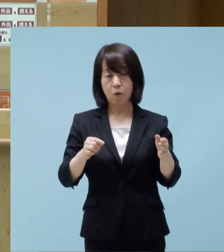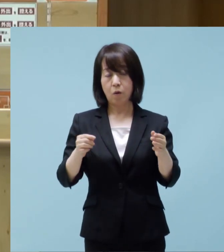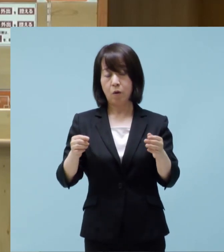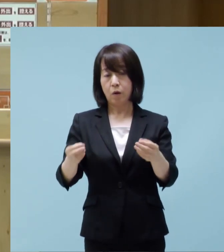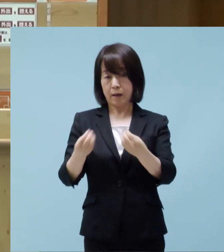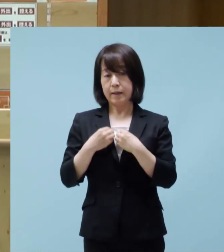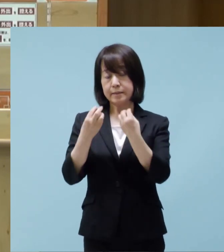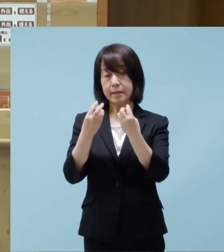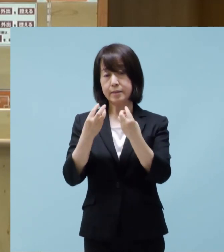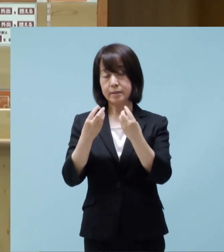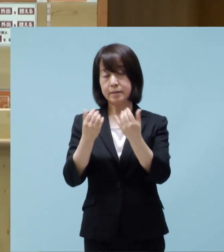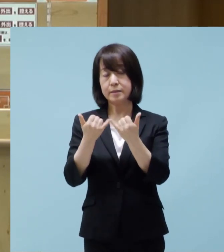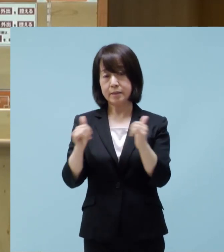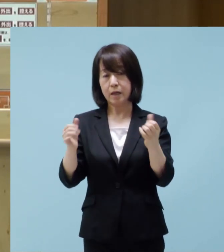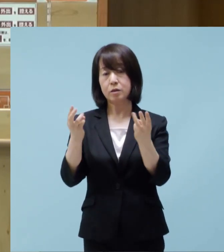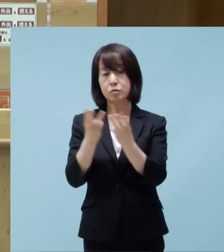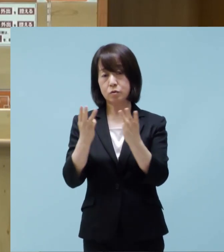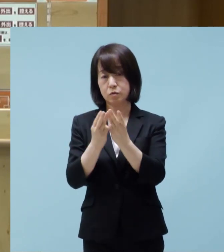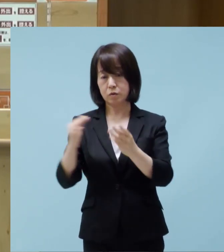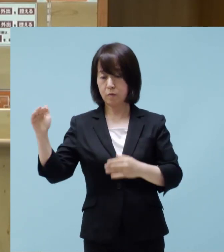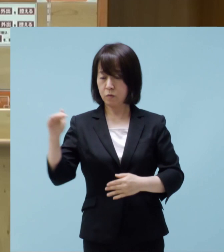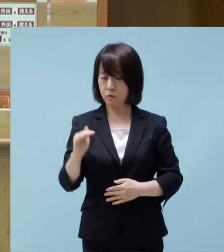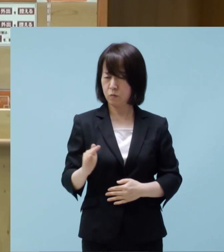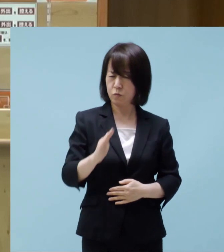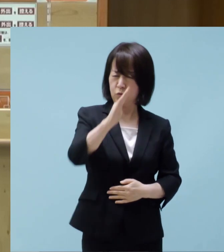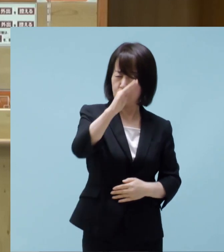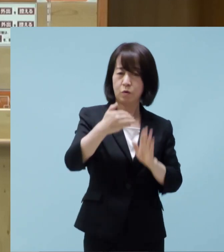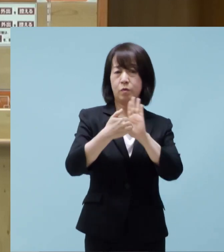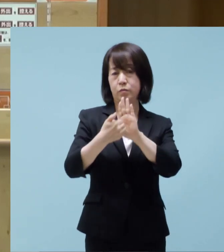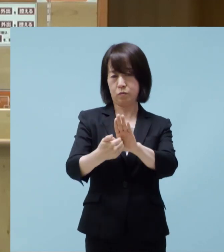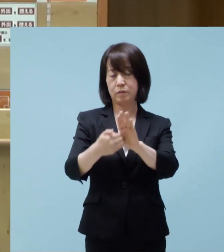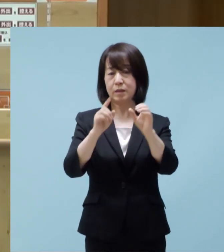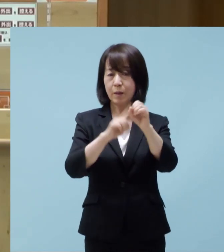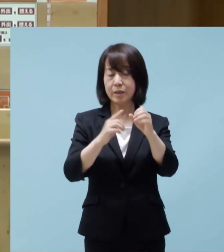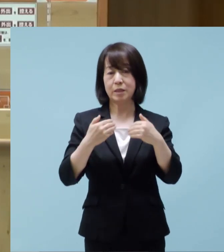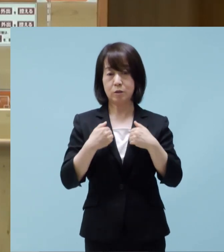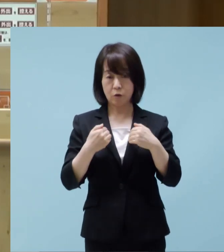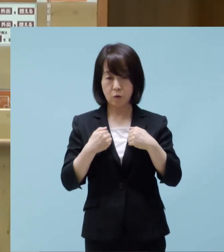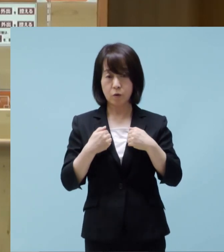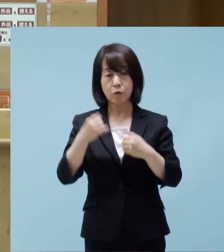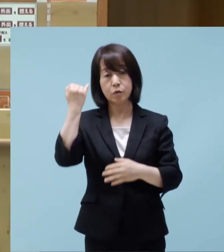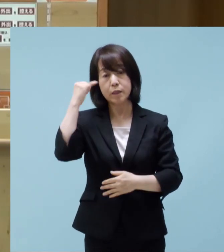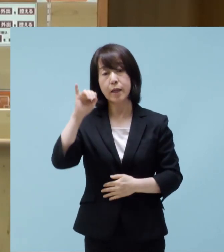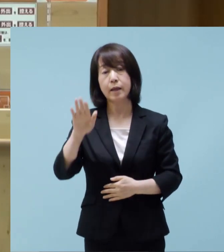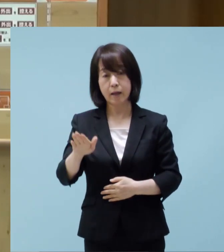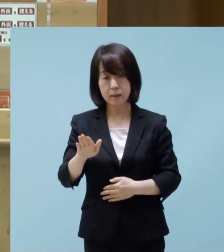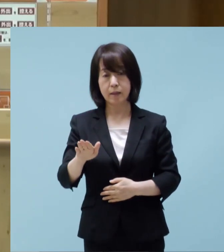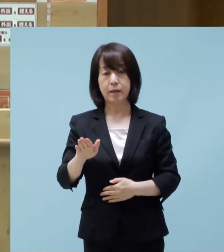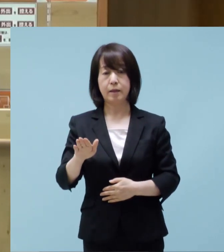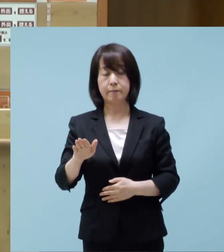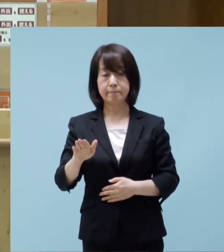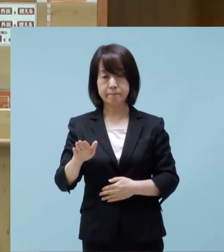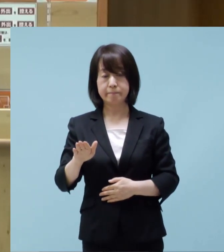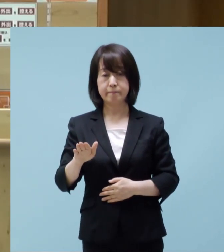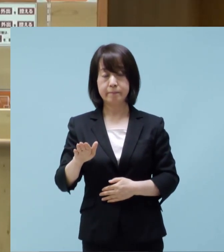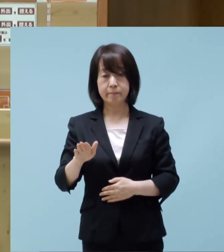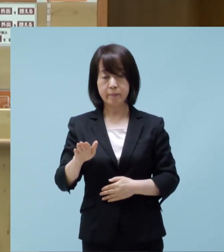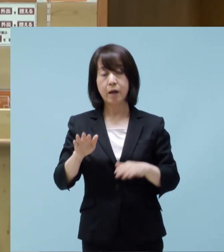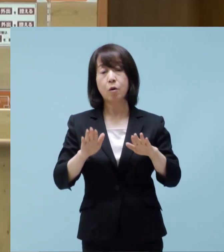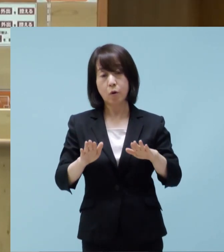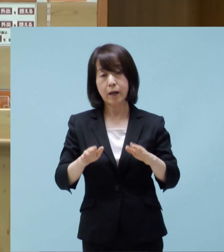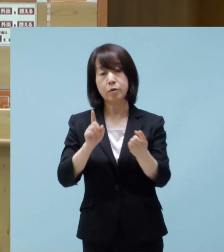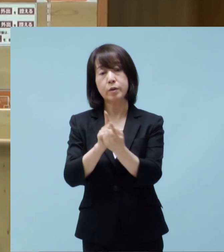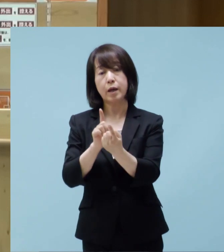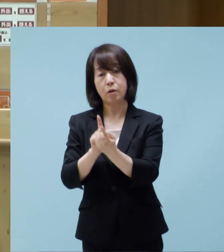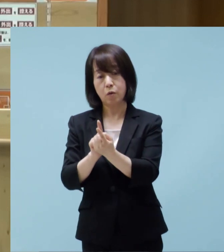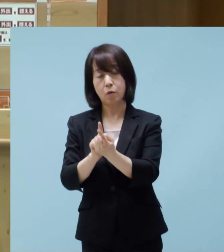ては講じていく必要があるのではないかというご意見なども踏まえまして、こういった対応とさせていただいたところ